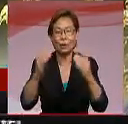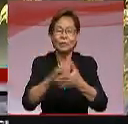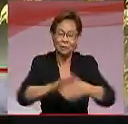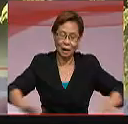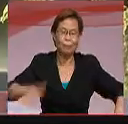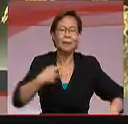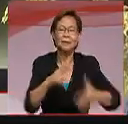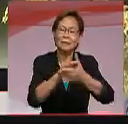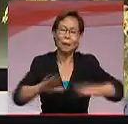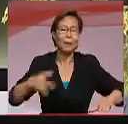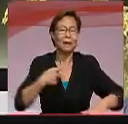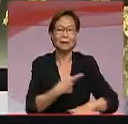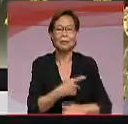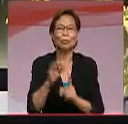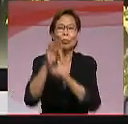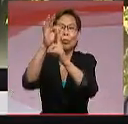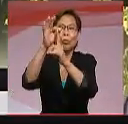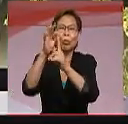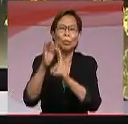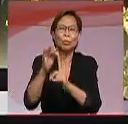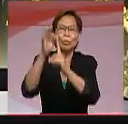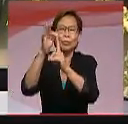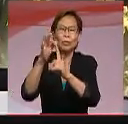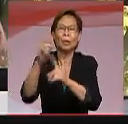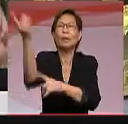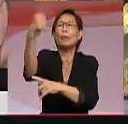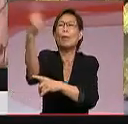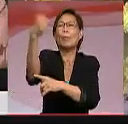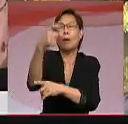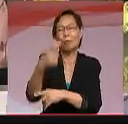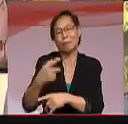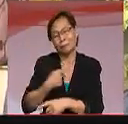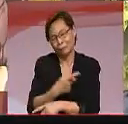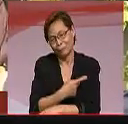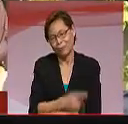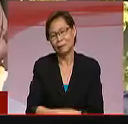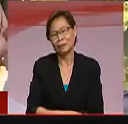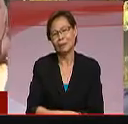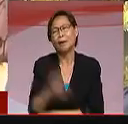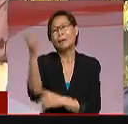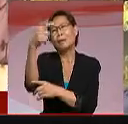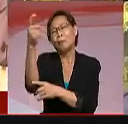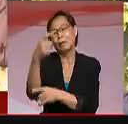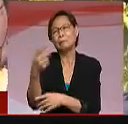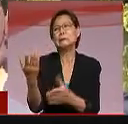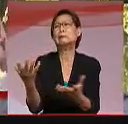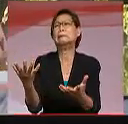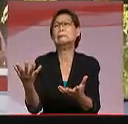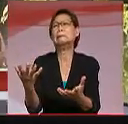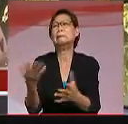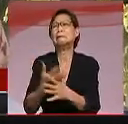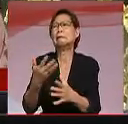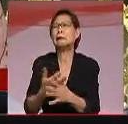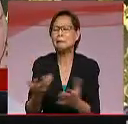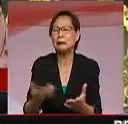semua, terutama sekali untuk di blok-blok kami lah, kelapa sawit kami, ladang kami kan, hasil kami pun tidaklah terjejas kan,